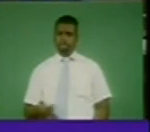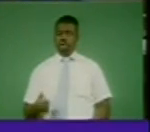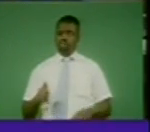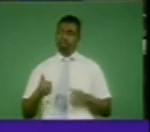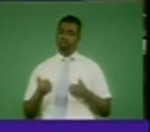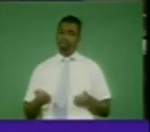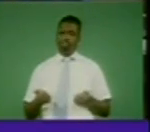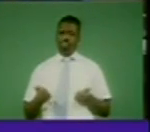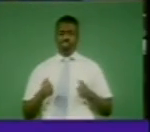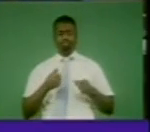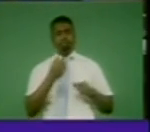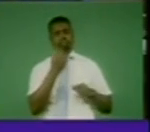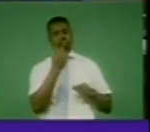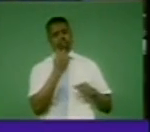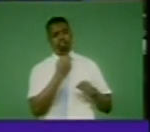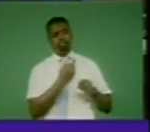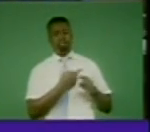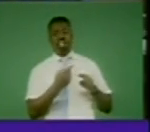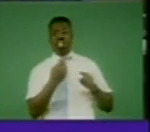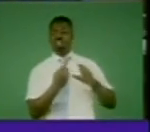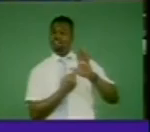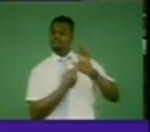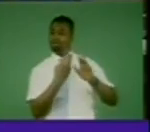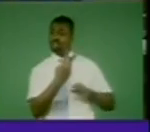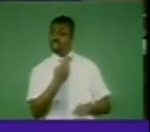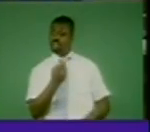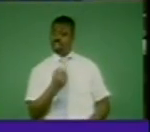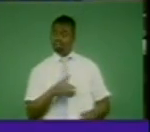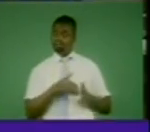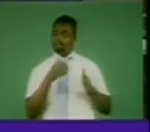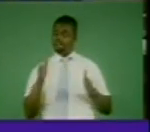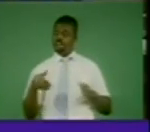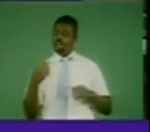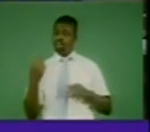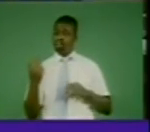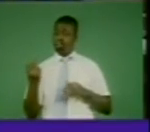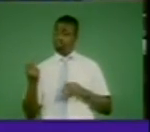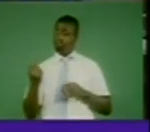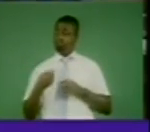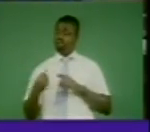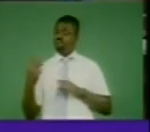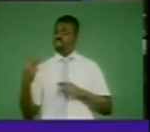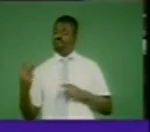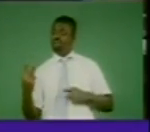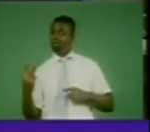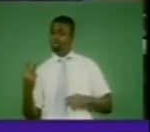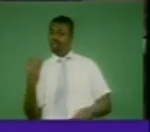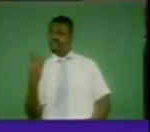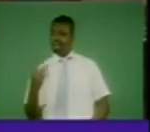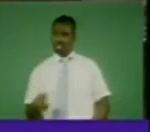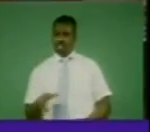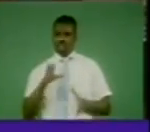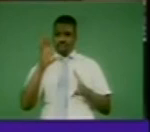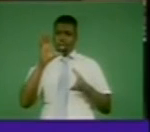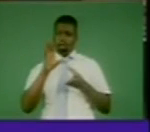202. Jumla ya kura za wazi ndio kura ni 304. Jumla ya